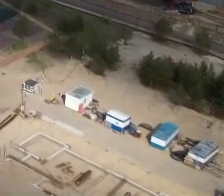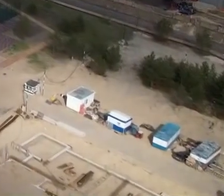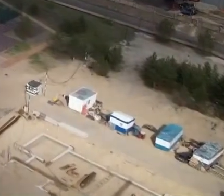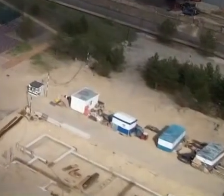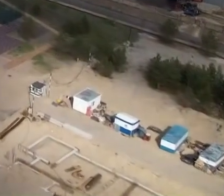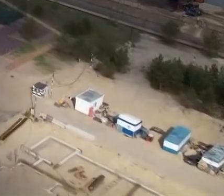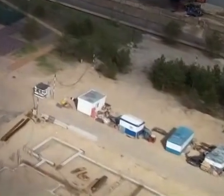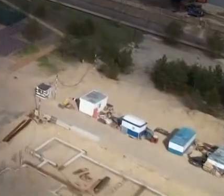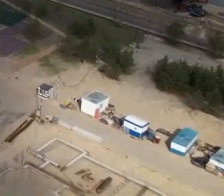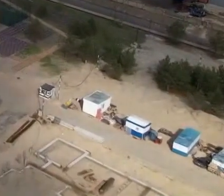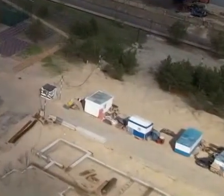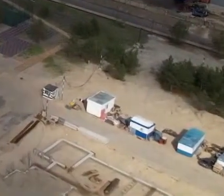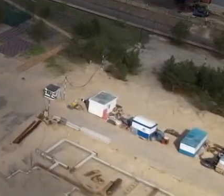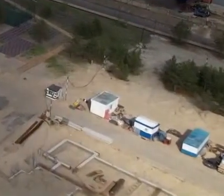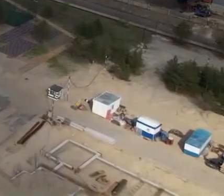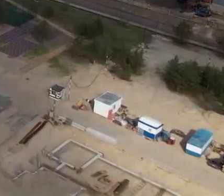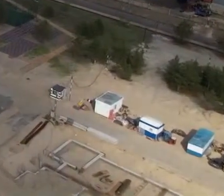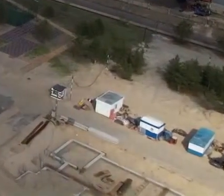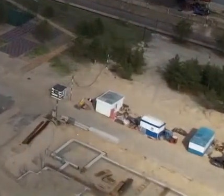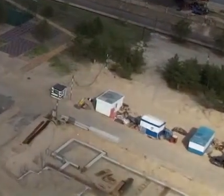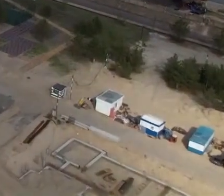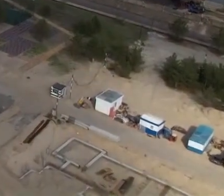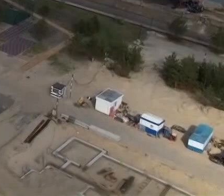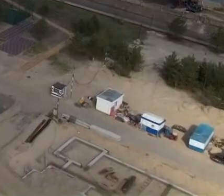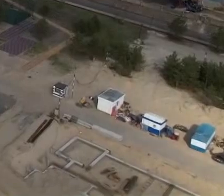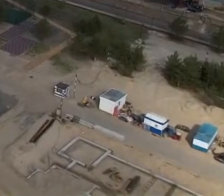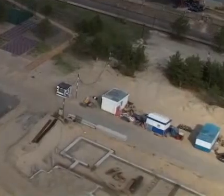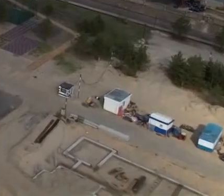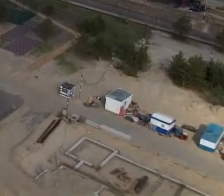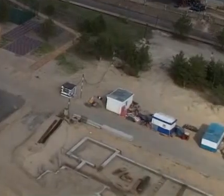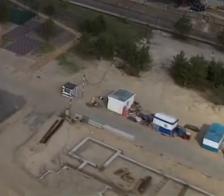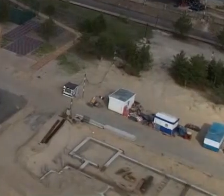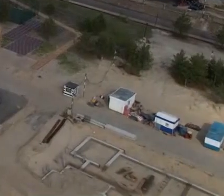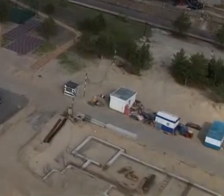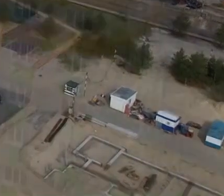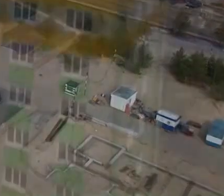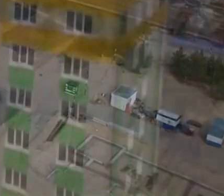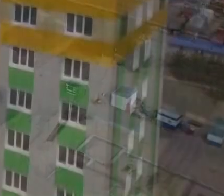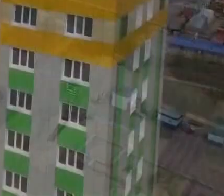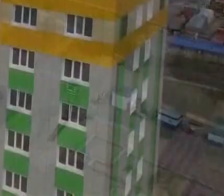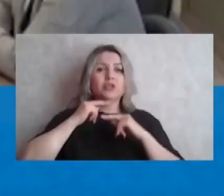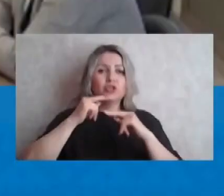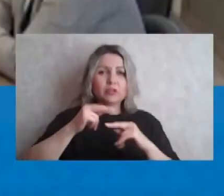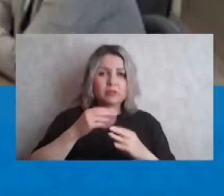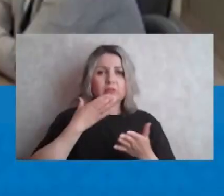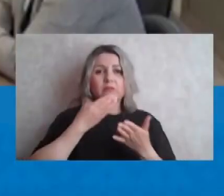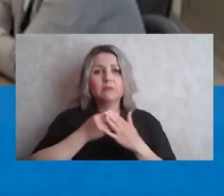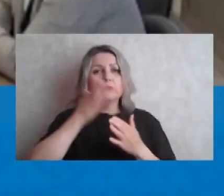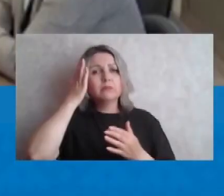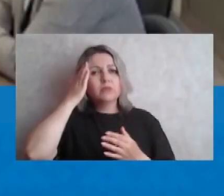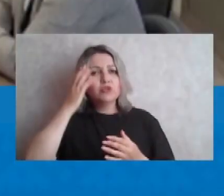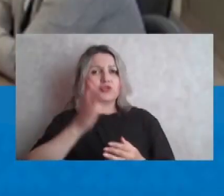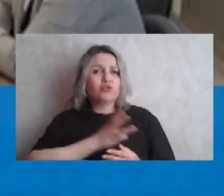августе. План развития не ограничивается только открытием магазинов. Дальнейшие перспективы масштабнее. Принято